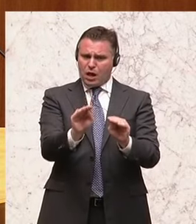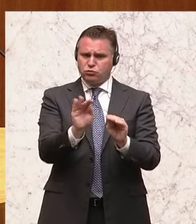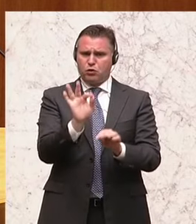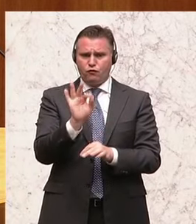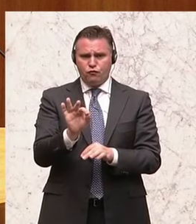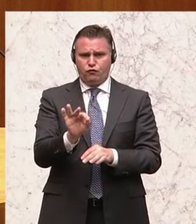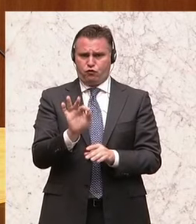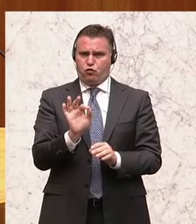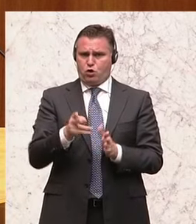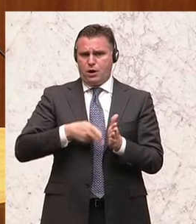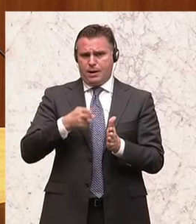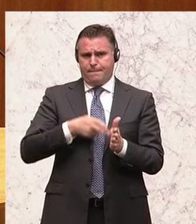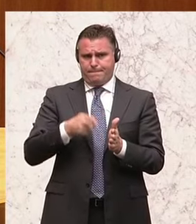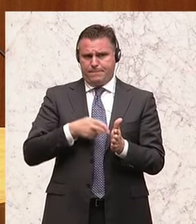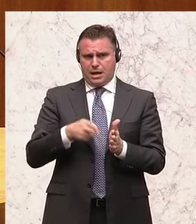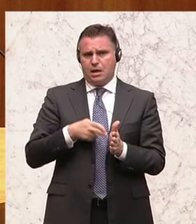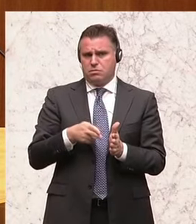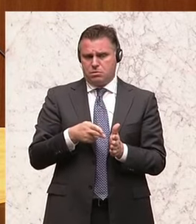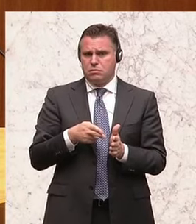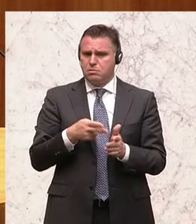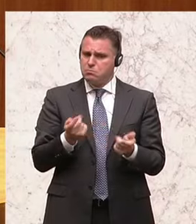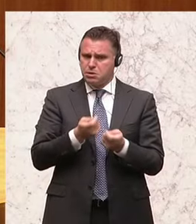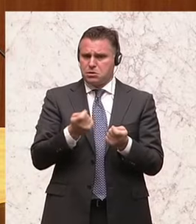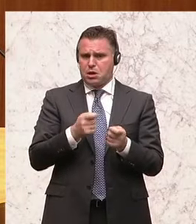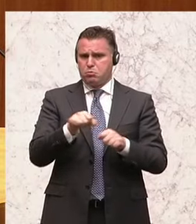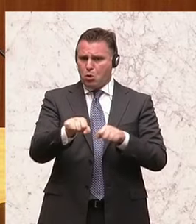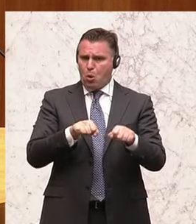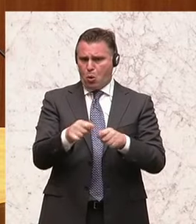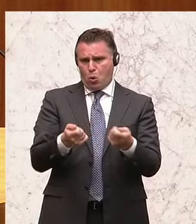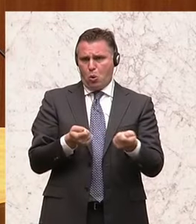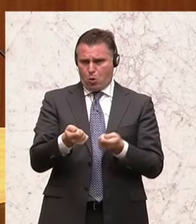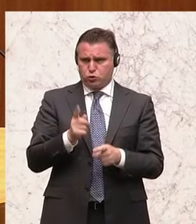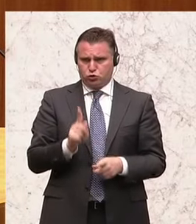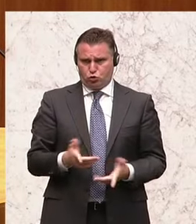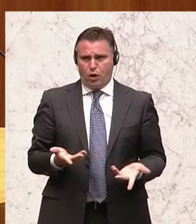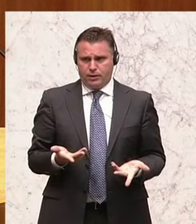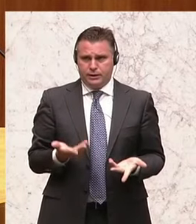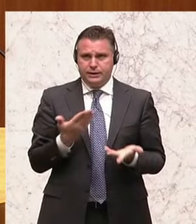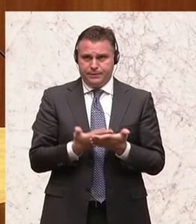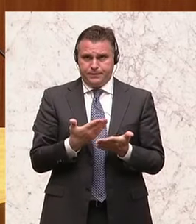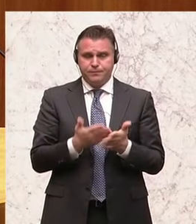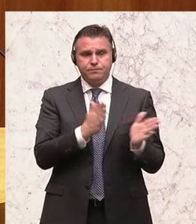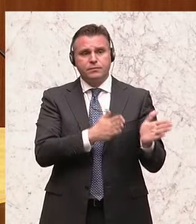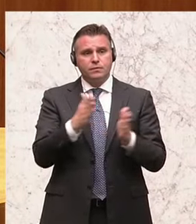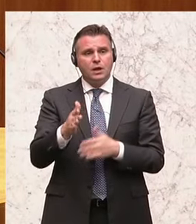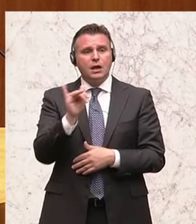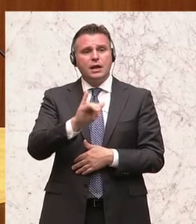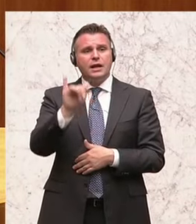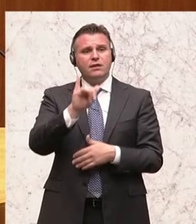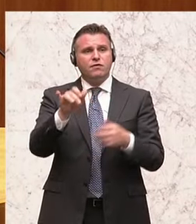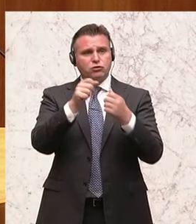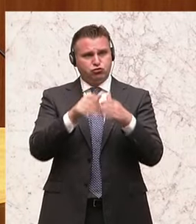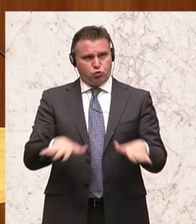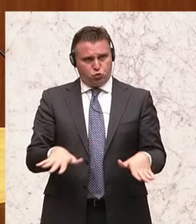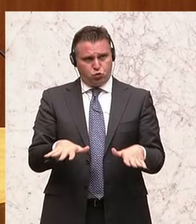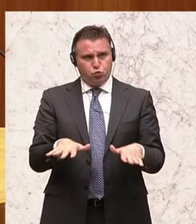auch wirklich die Leute dazu bemächtigt, das zu machen, was sie sollen. Und dann kommen wir zur Infrastruktur. Und zwar ist es